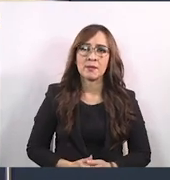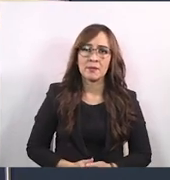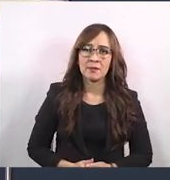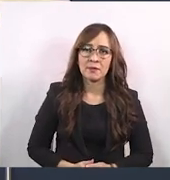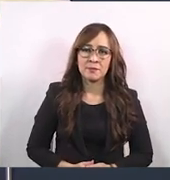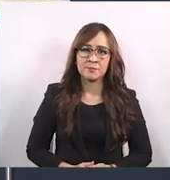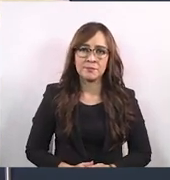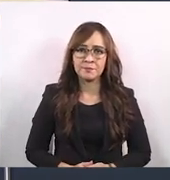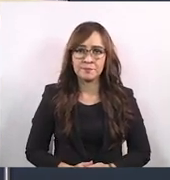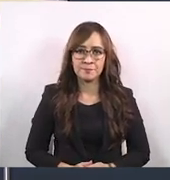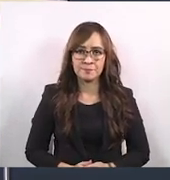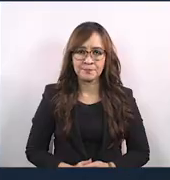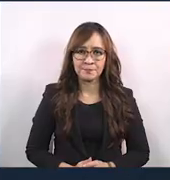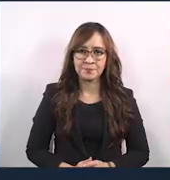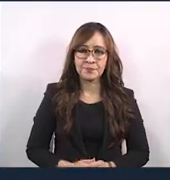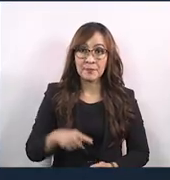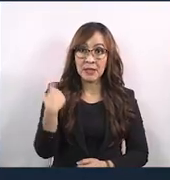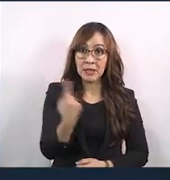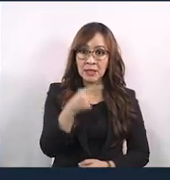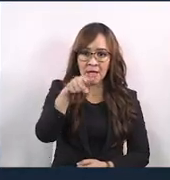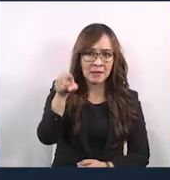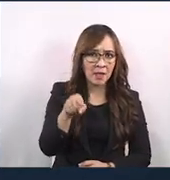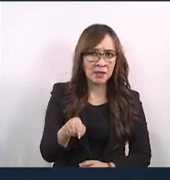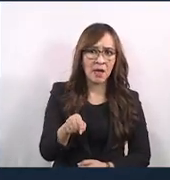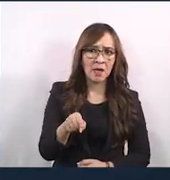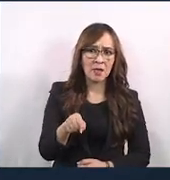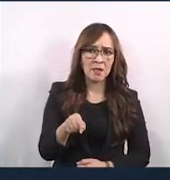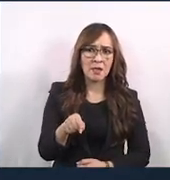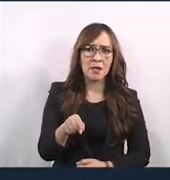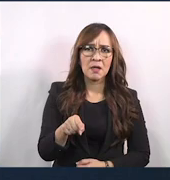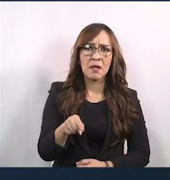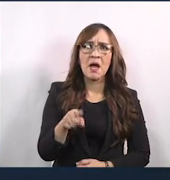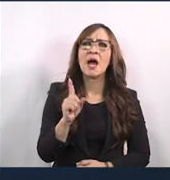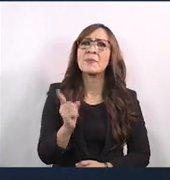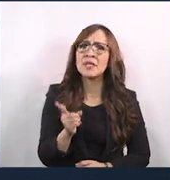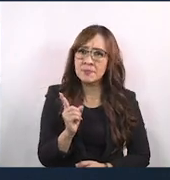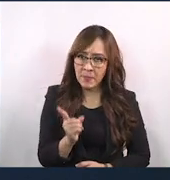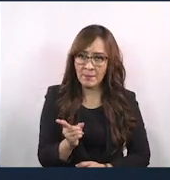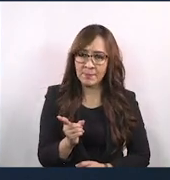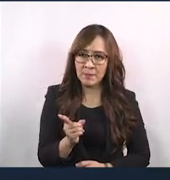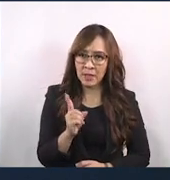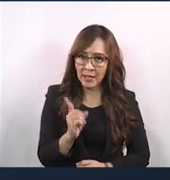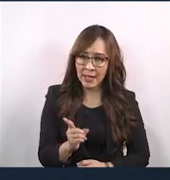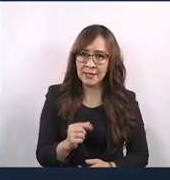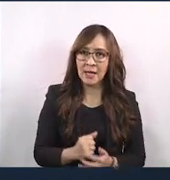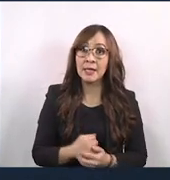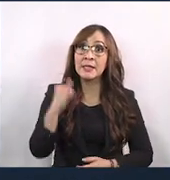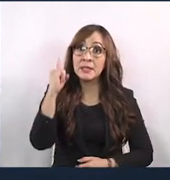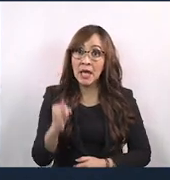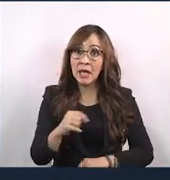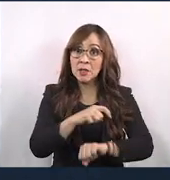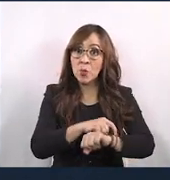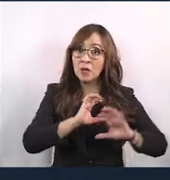besar lebih hidupnya hancur karena wanita kalau kita tanya Hai karena memang di akhir